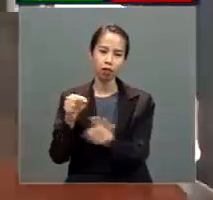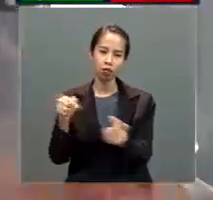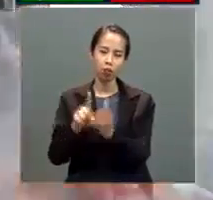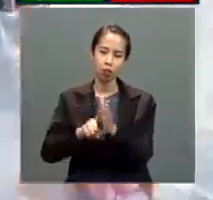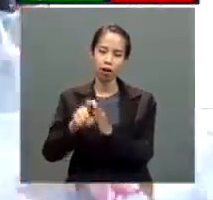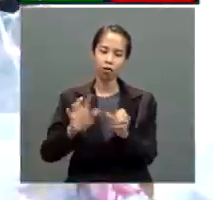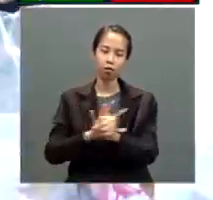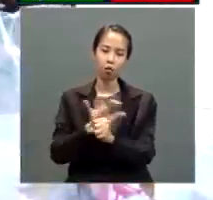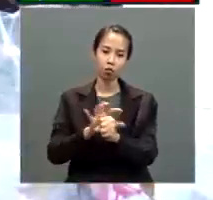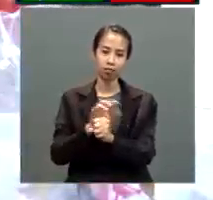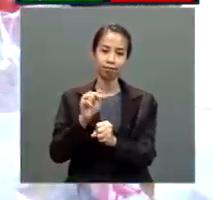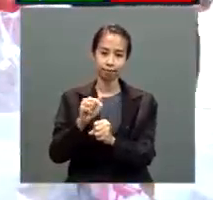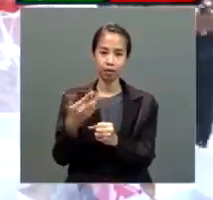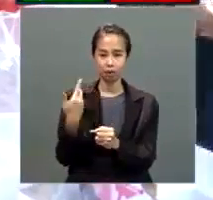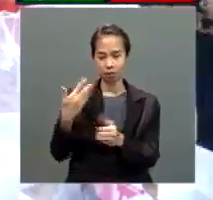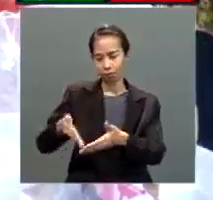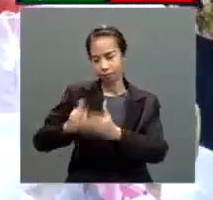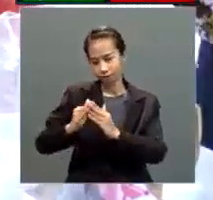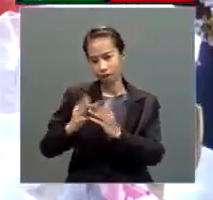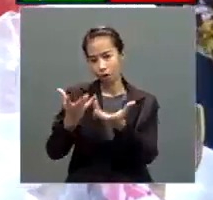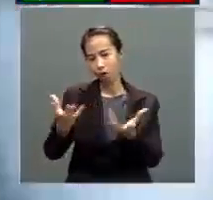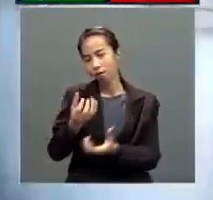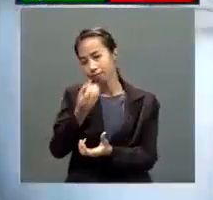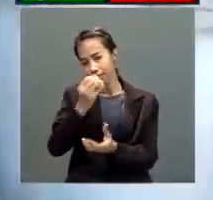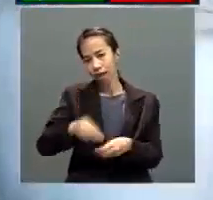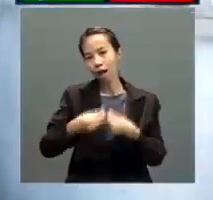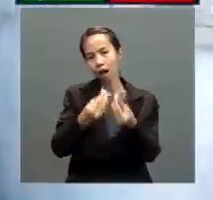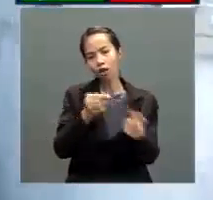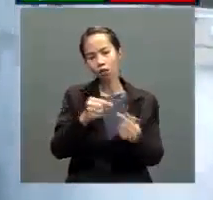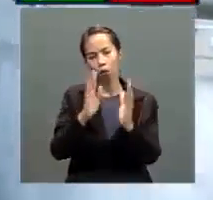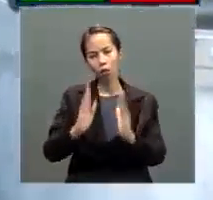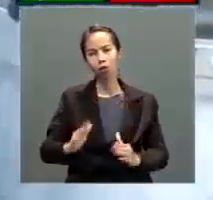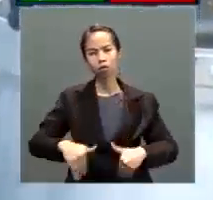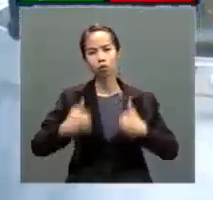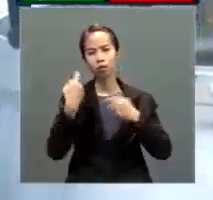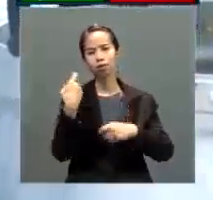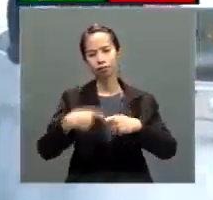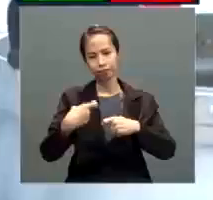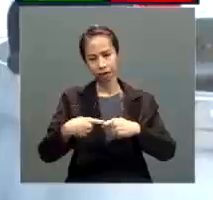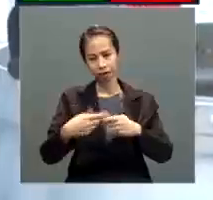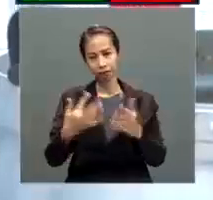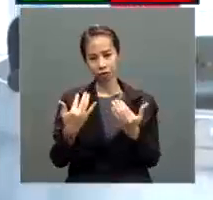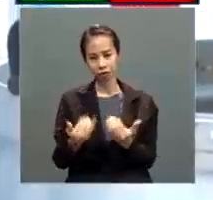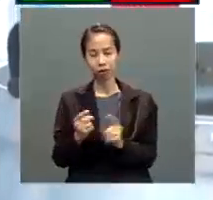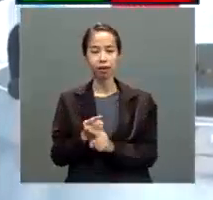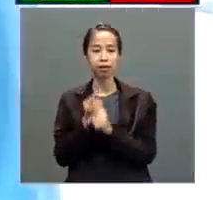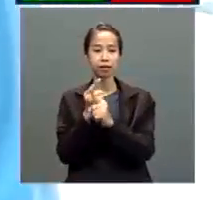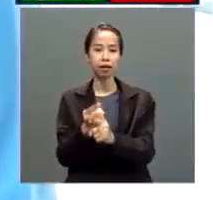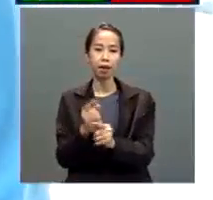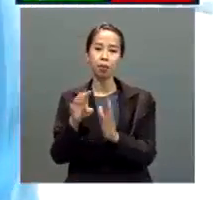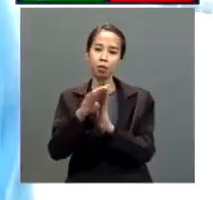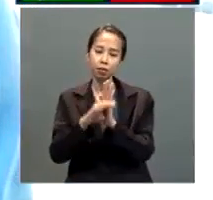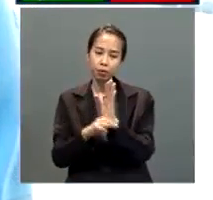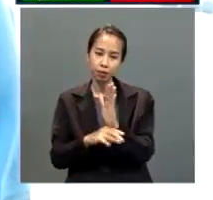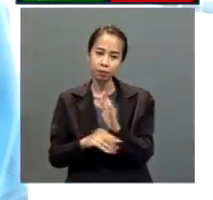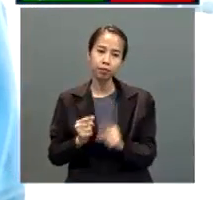-19 จัดทำโรงทานมอบอาหารแก่ประชาชนผู้ยากลำบากโดยปฏิบัติตามมาตรการมหาเถรสมาคมประกาศกรม